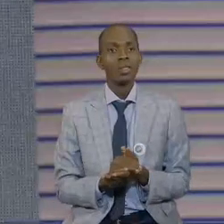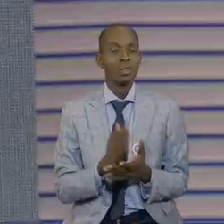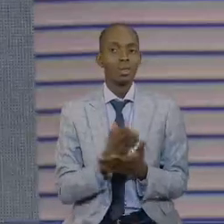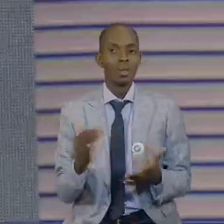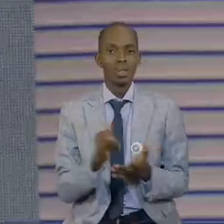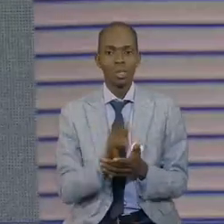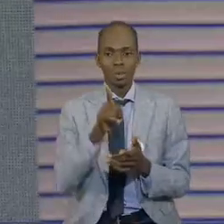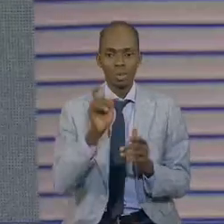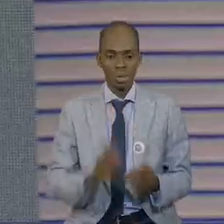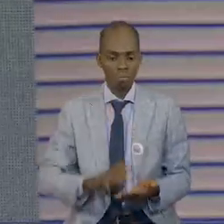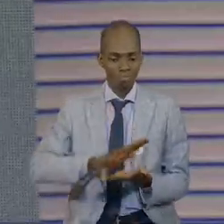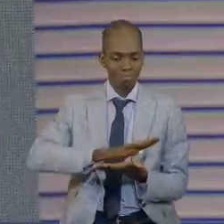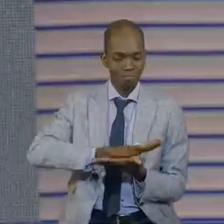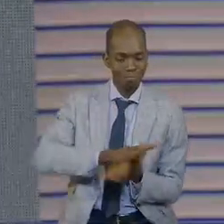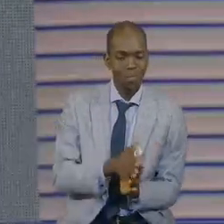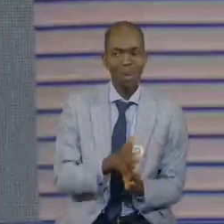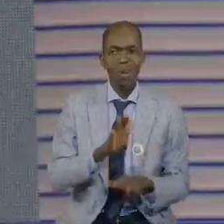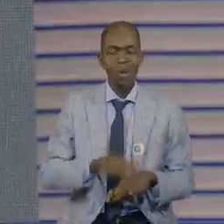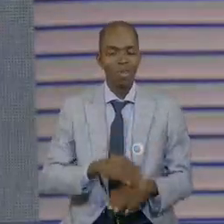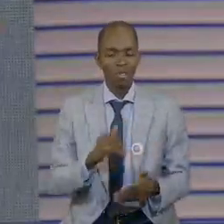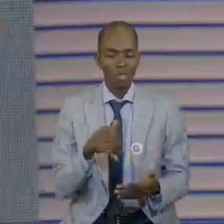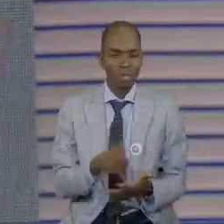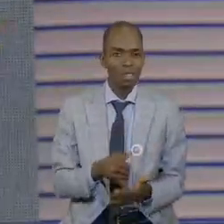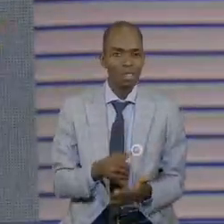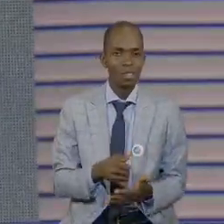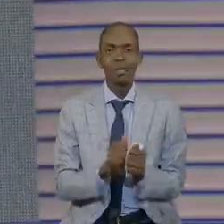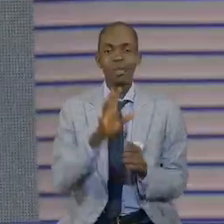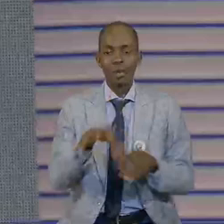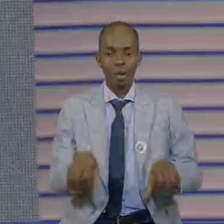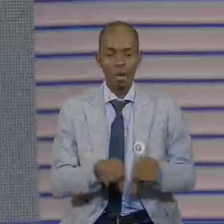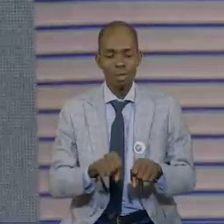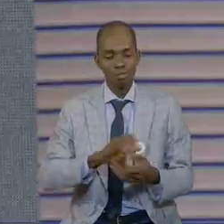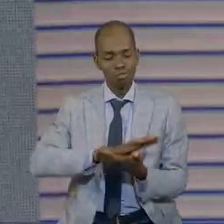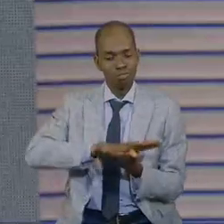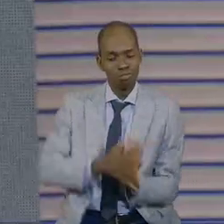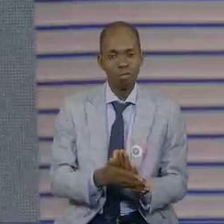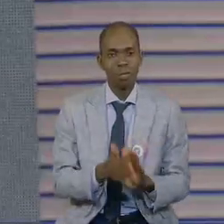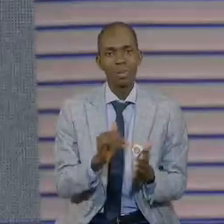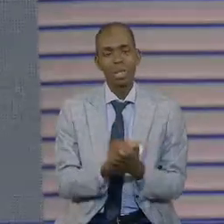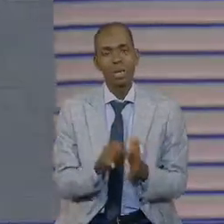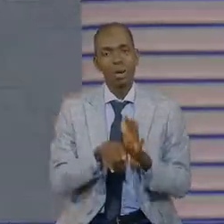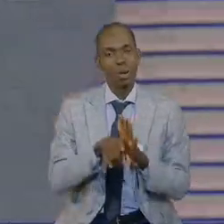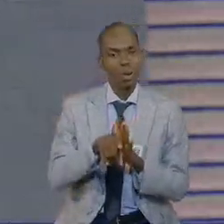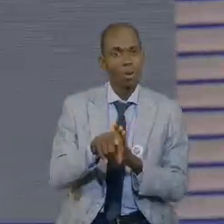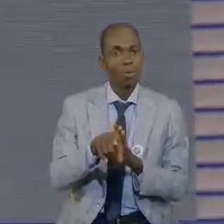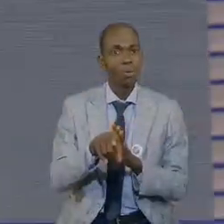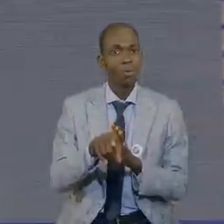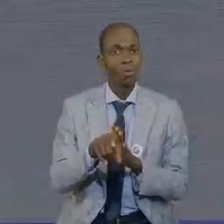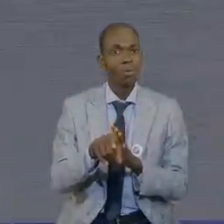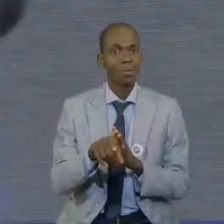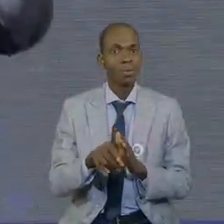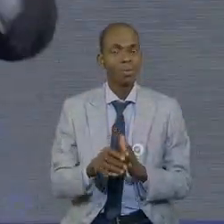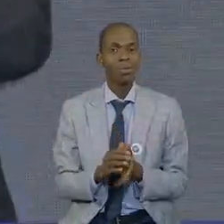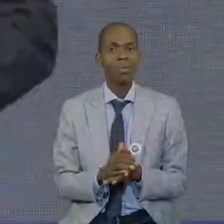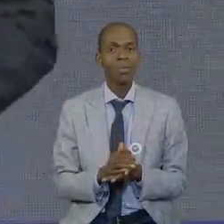step on that thing with your boot, you crush the worm. Quelque chose, lorsque vous piétinez dessus avec